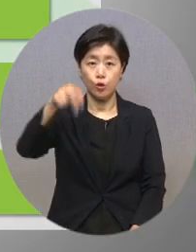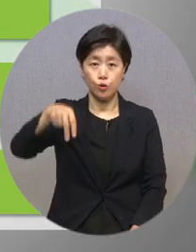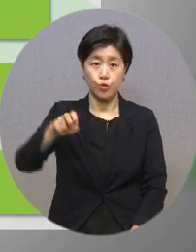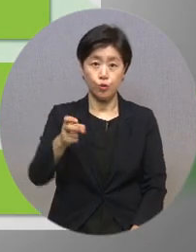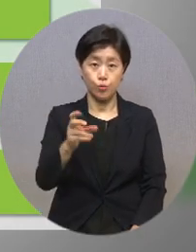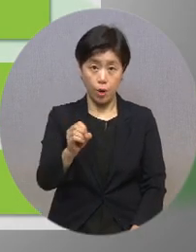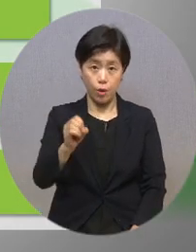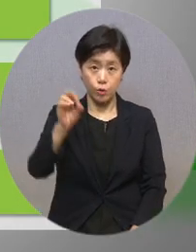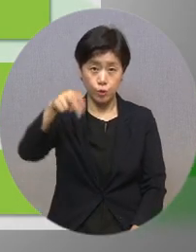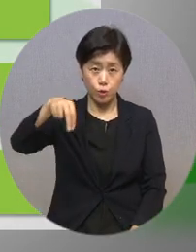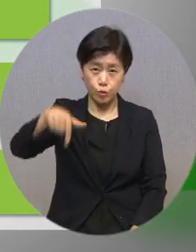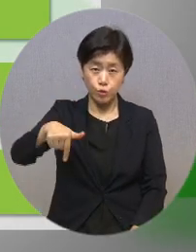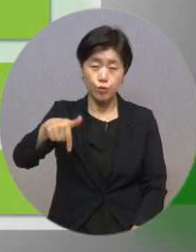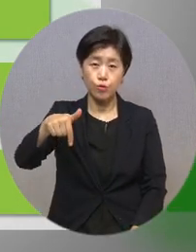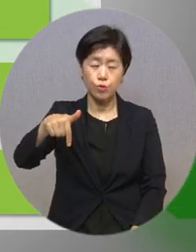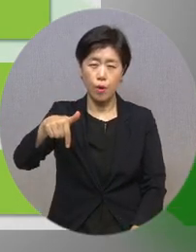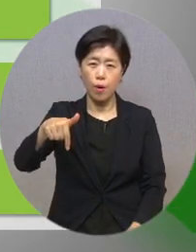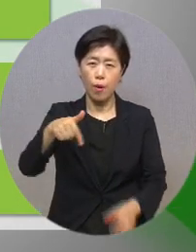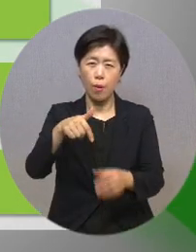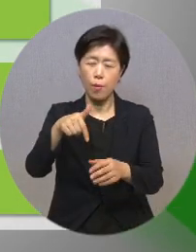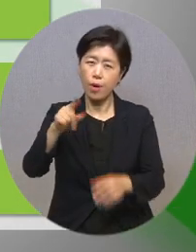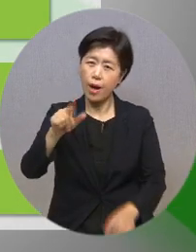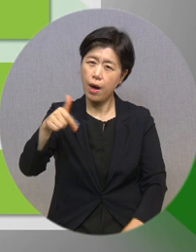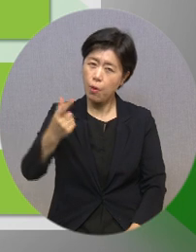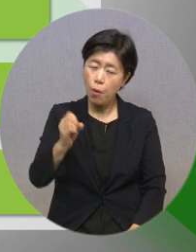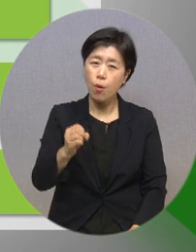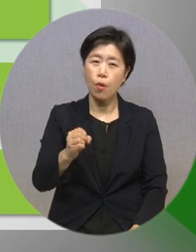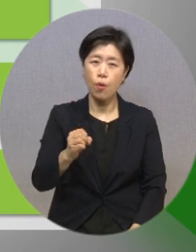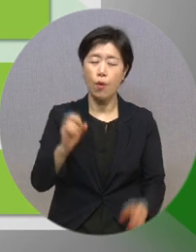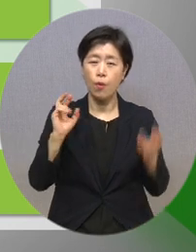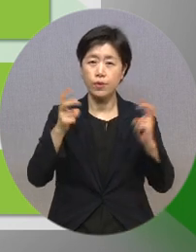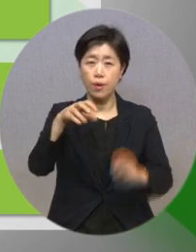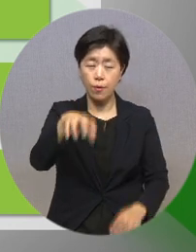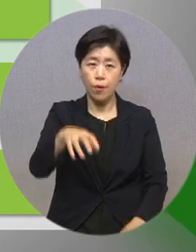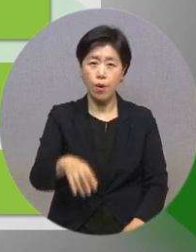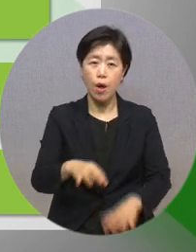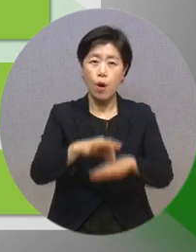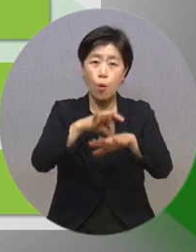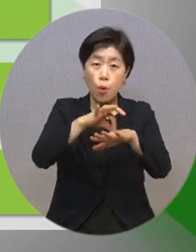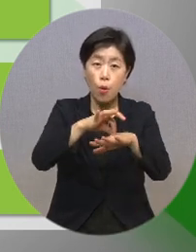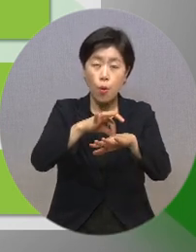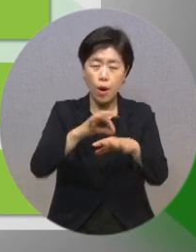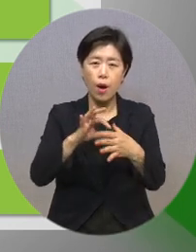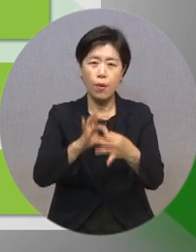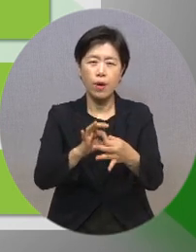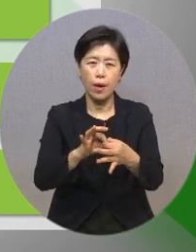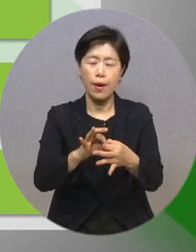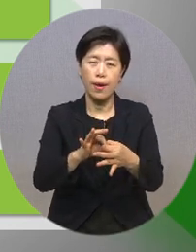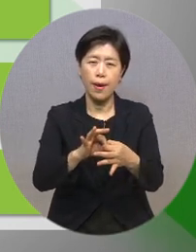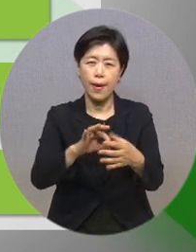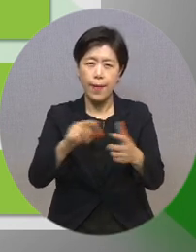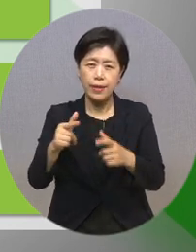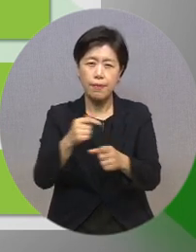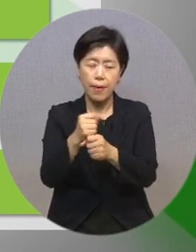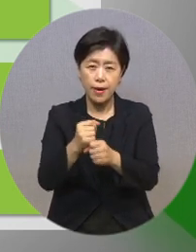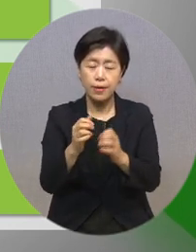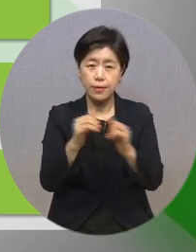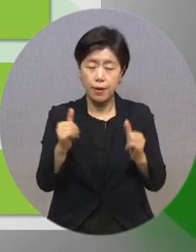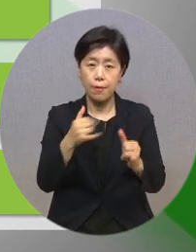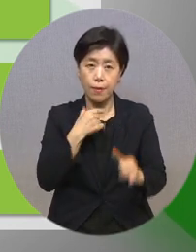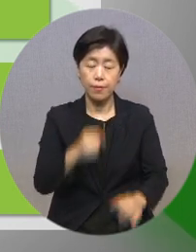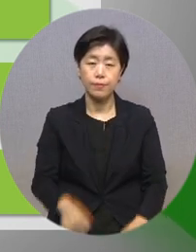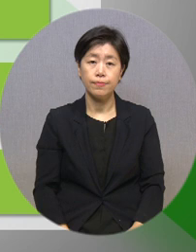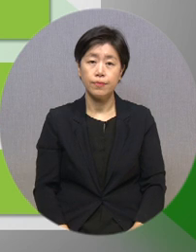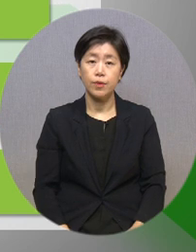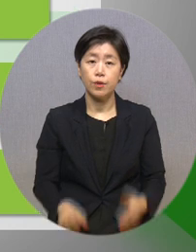주식회사 유명육가공에서 육류가공기계 조작원을 모집합니다. 접수 마감일은 9월 30일까지며